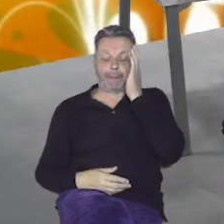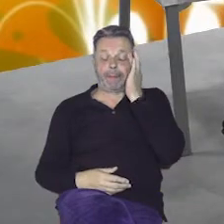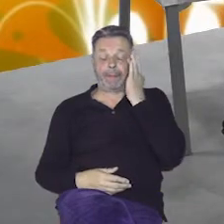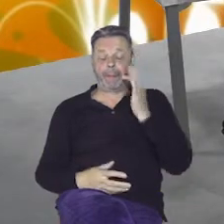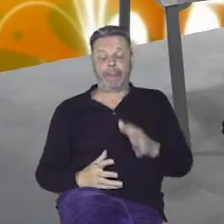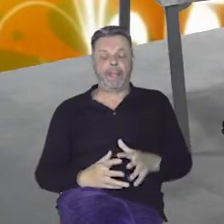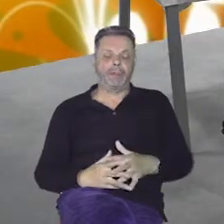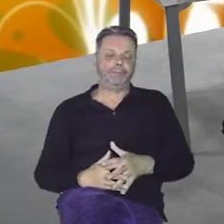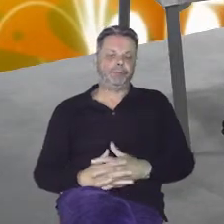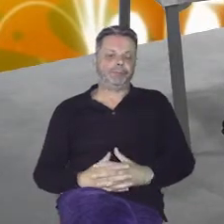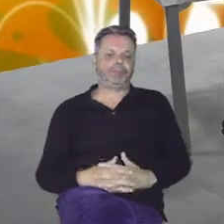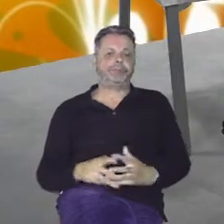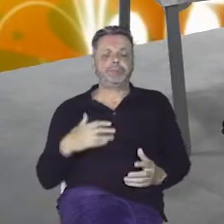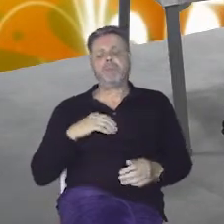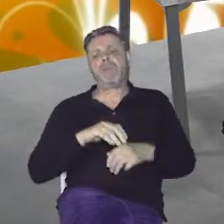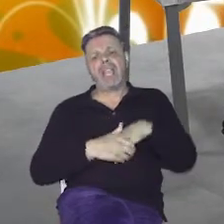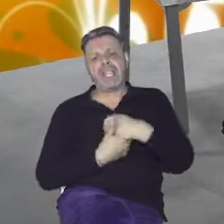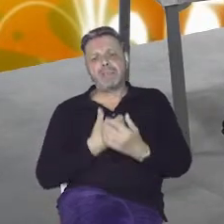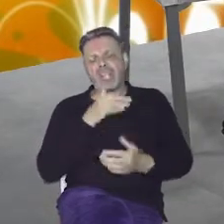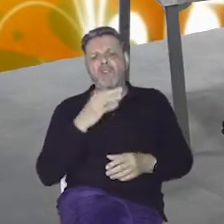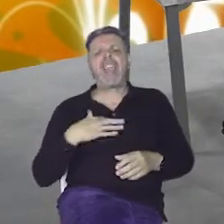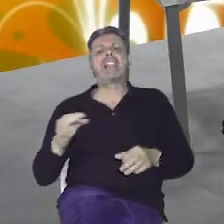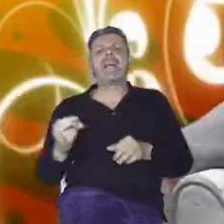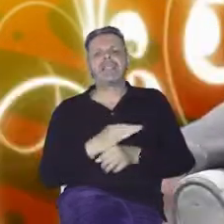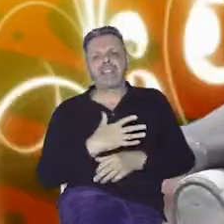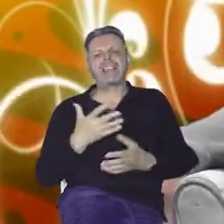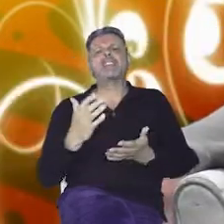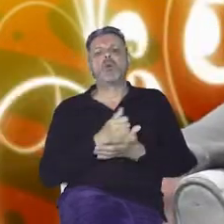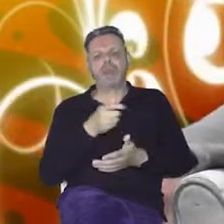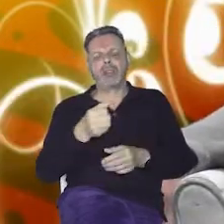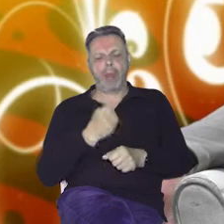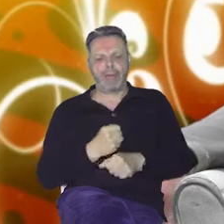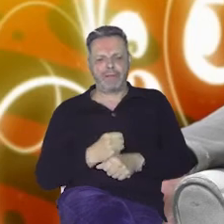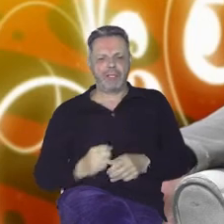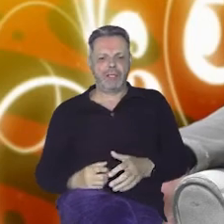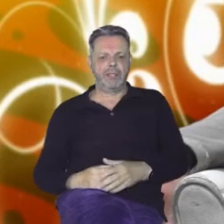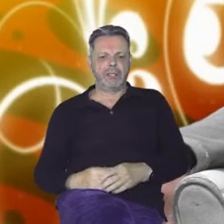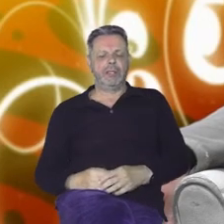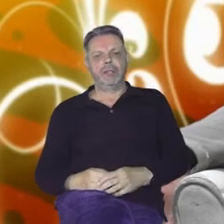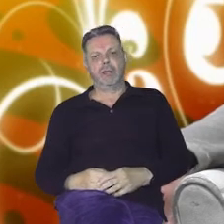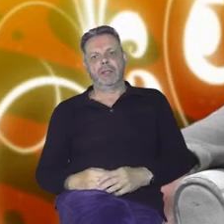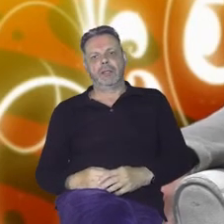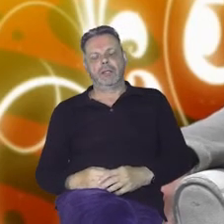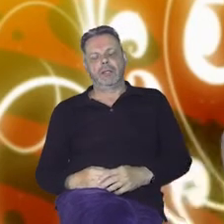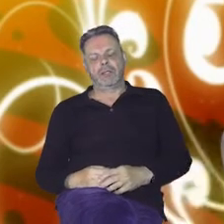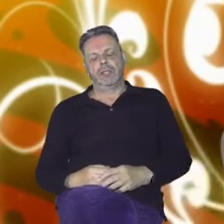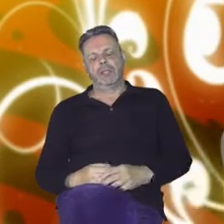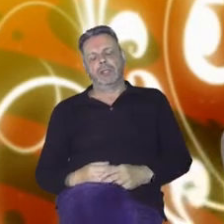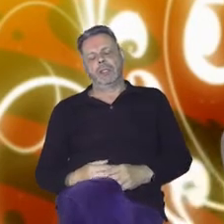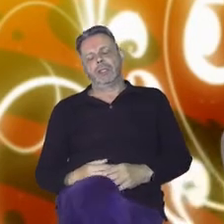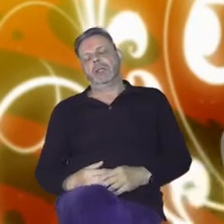znate. Evo, ja sam jako zadovoljna, ja sam jako sretna da smo uspjeli to napraviti. Ali sretna sam i što je gospođa Galić